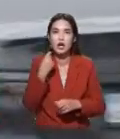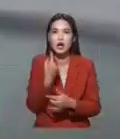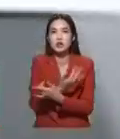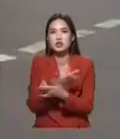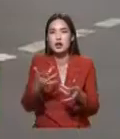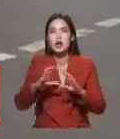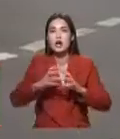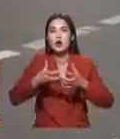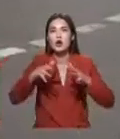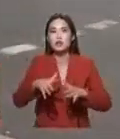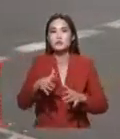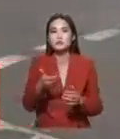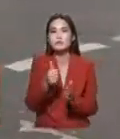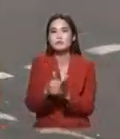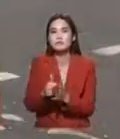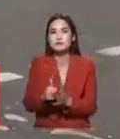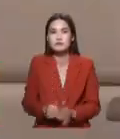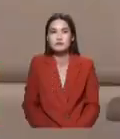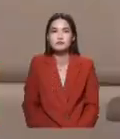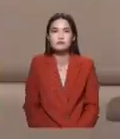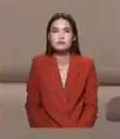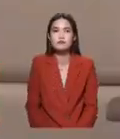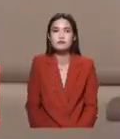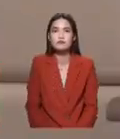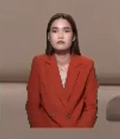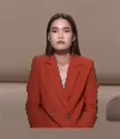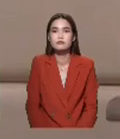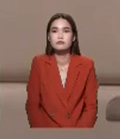и приставание в общественных местах.